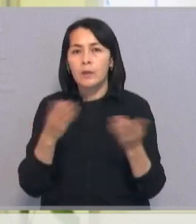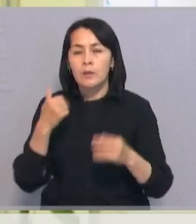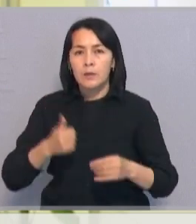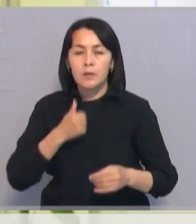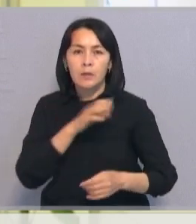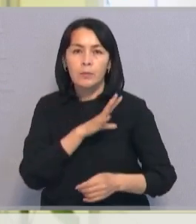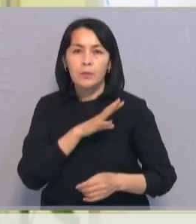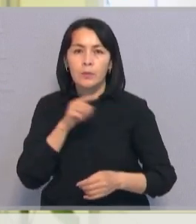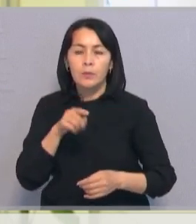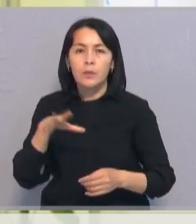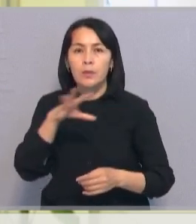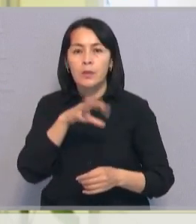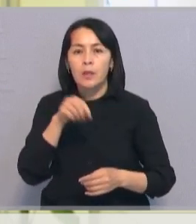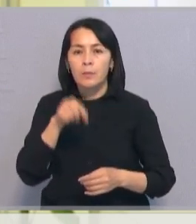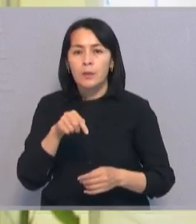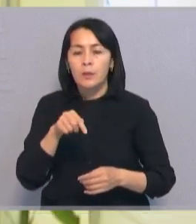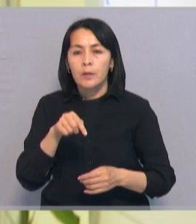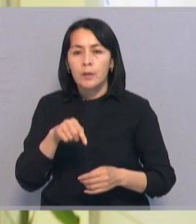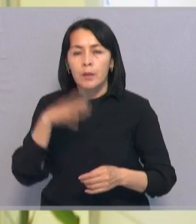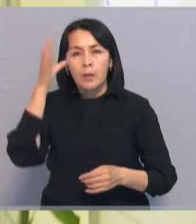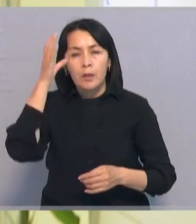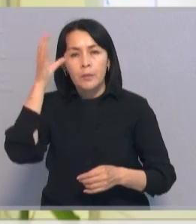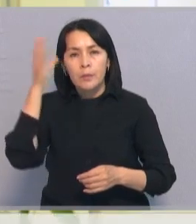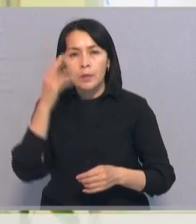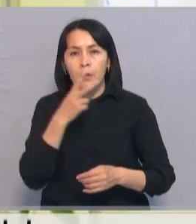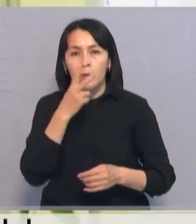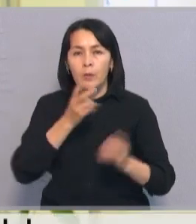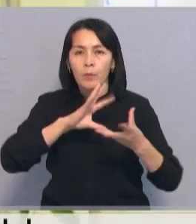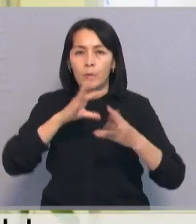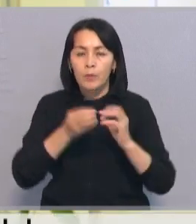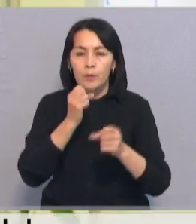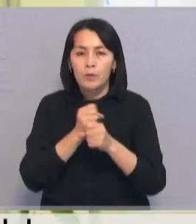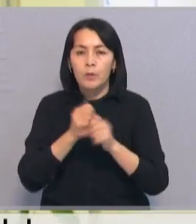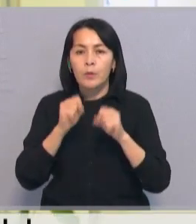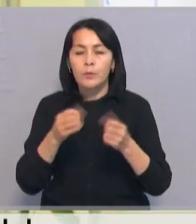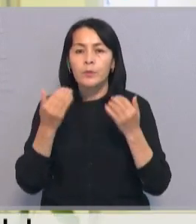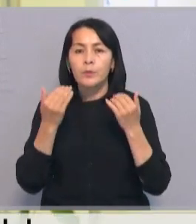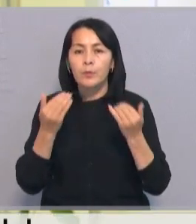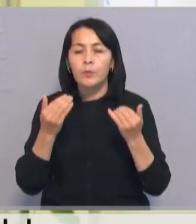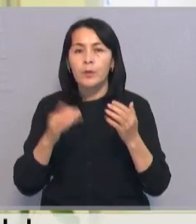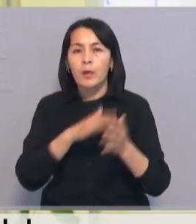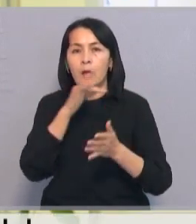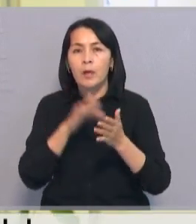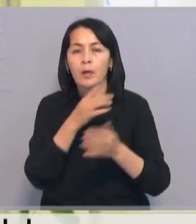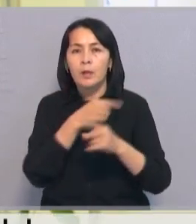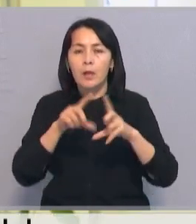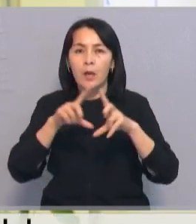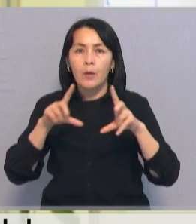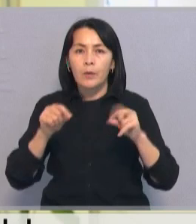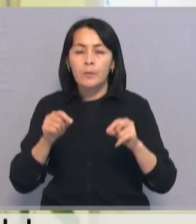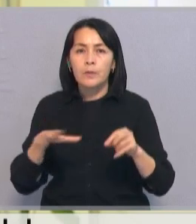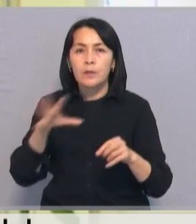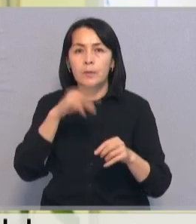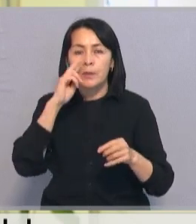болды. Жалпы бағанағы ғылыми жананда қортынды шығаруға болады. Бұл қалалық ауруханамыздың